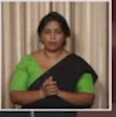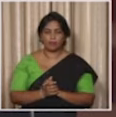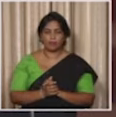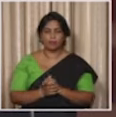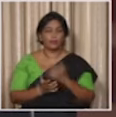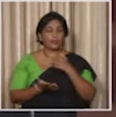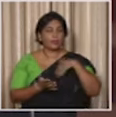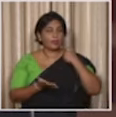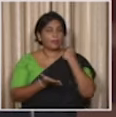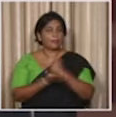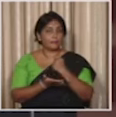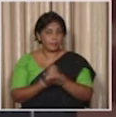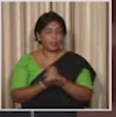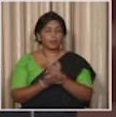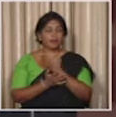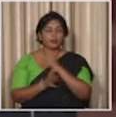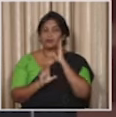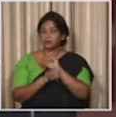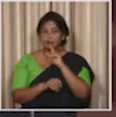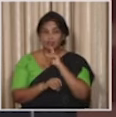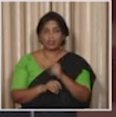සෙන්ට්‍රල් බැංක් නිවුස්ලෙටර් එකේ තියෙනවා